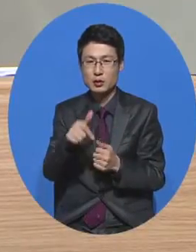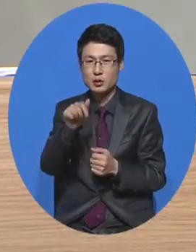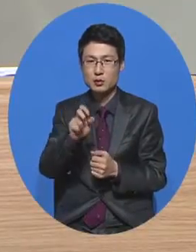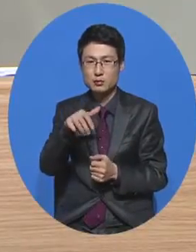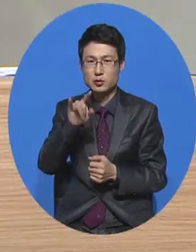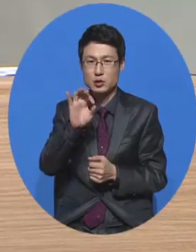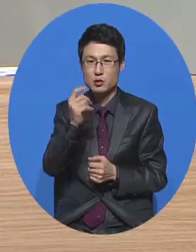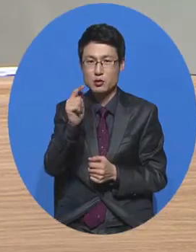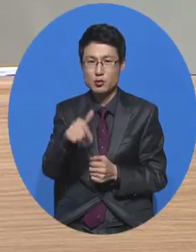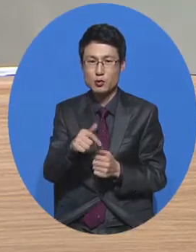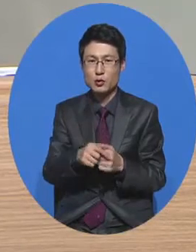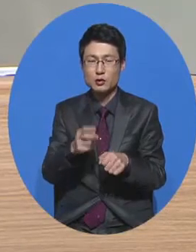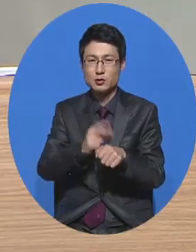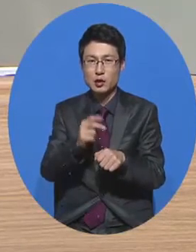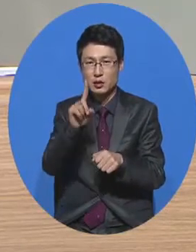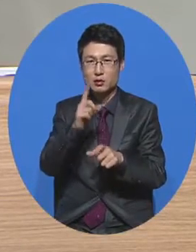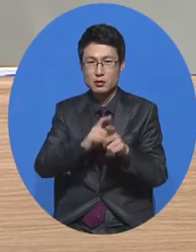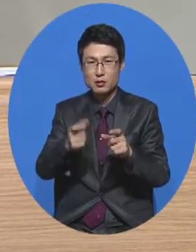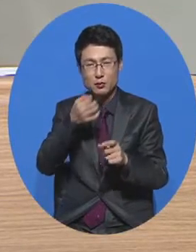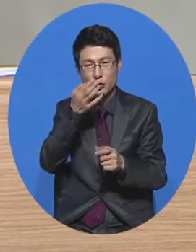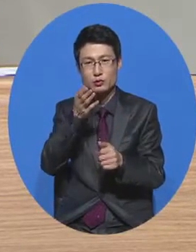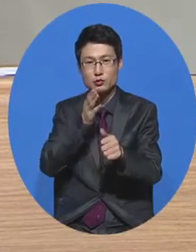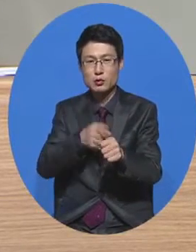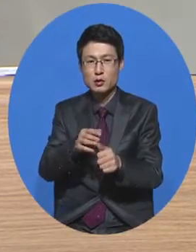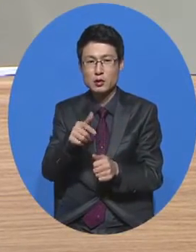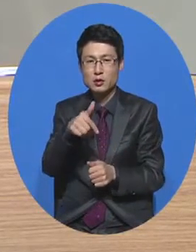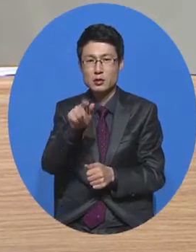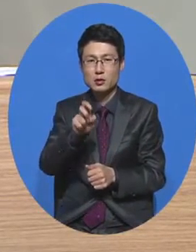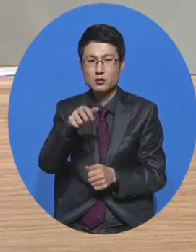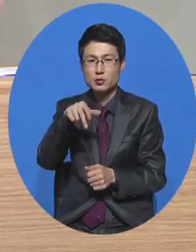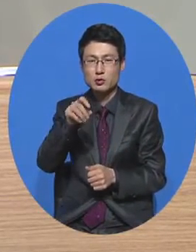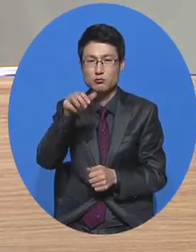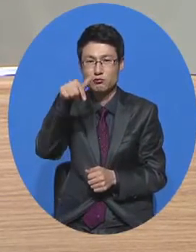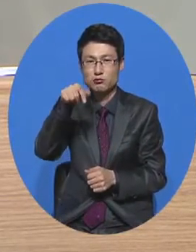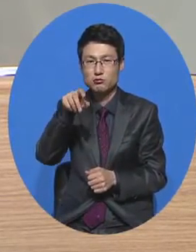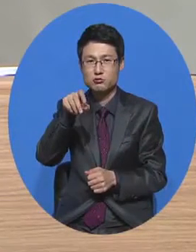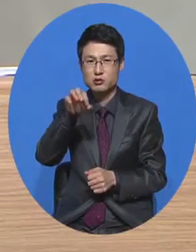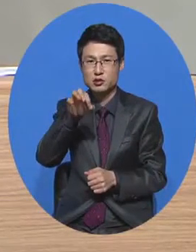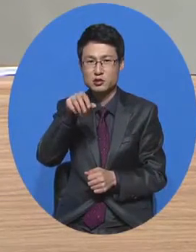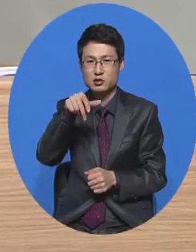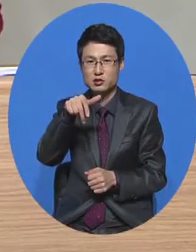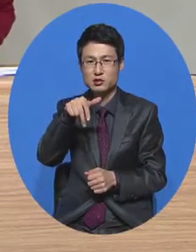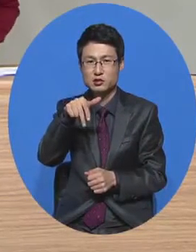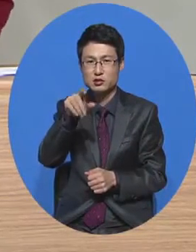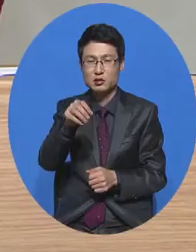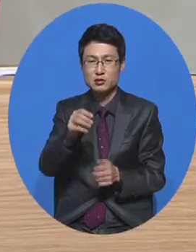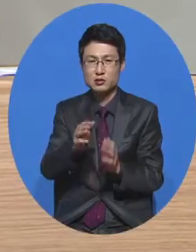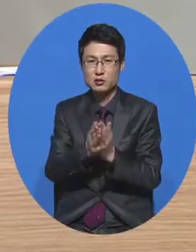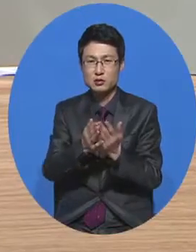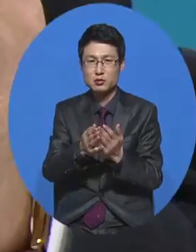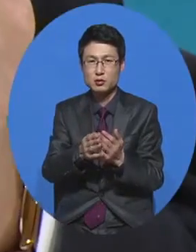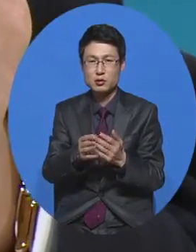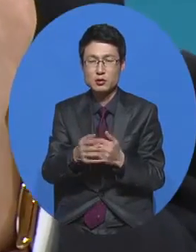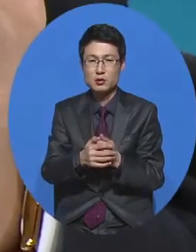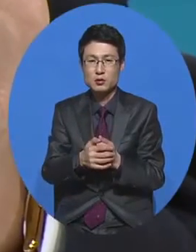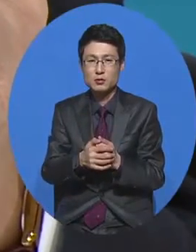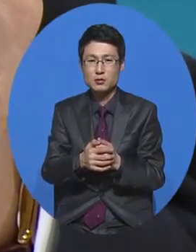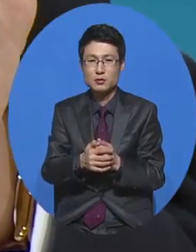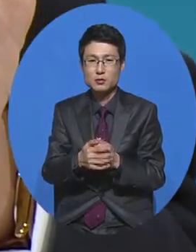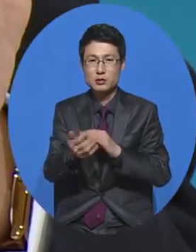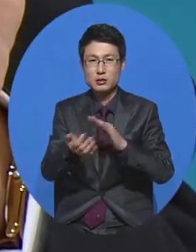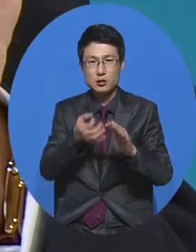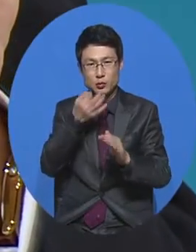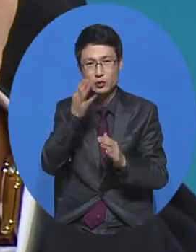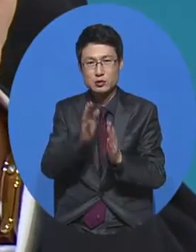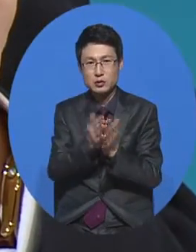선생님 이거 하나 보여 주시죠 우리 검증 안에 핵종 중 1과 소외 에서 이 정오에 4 그림이죠